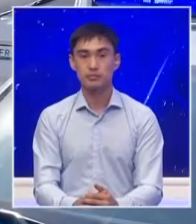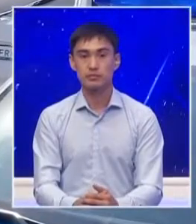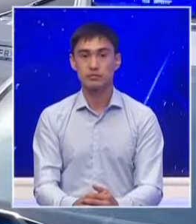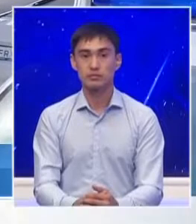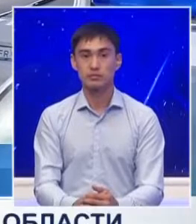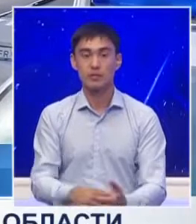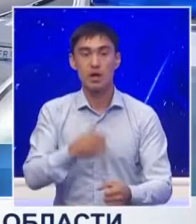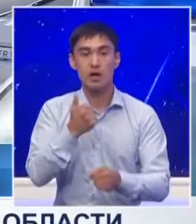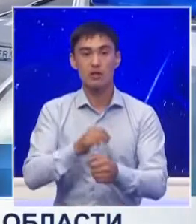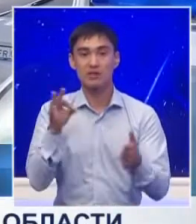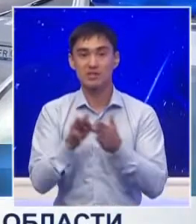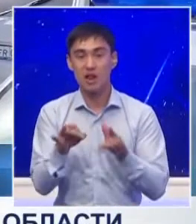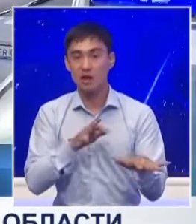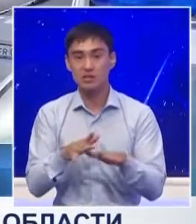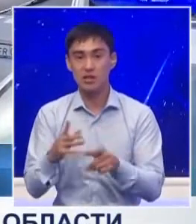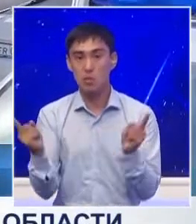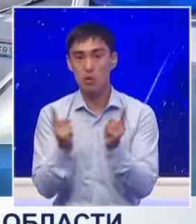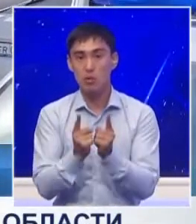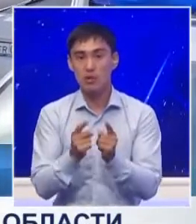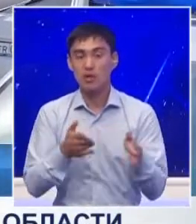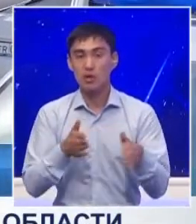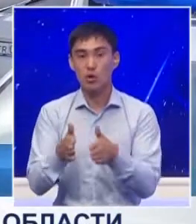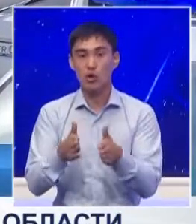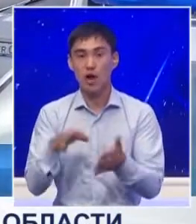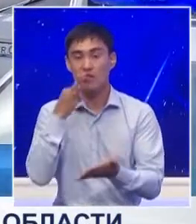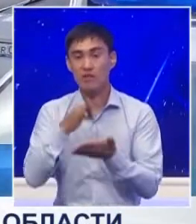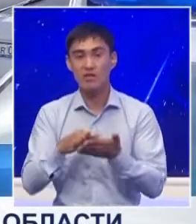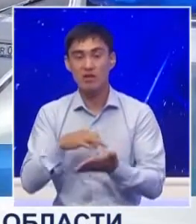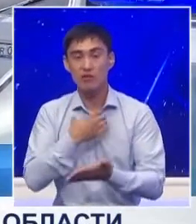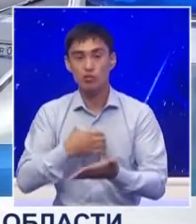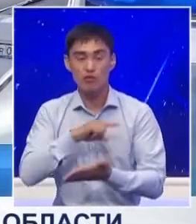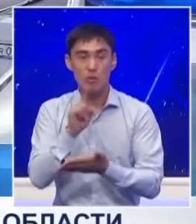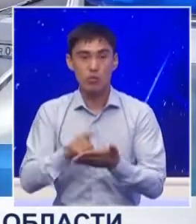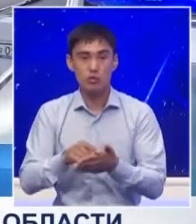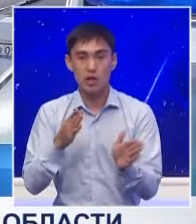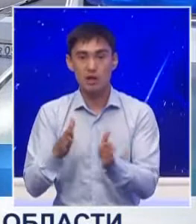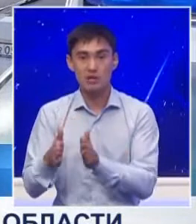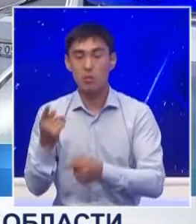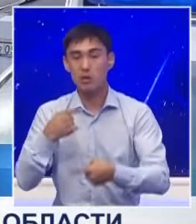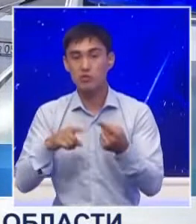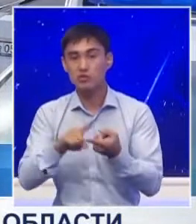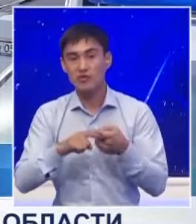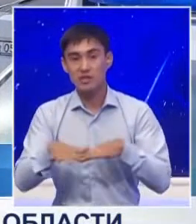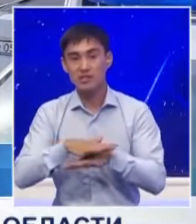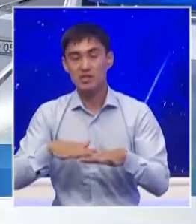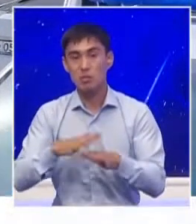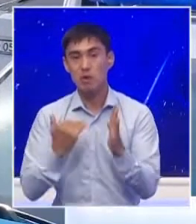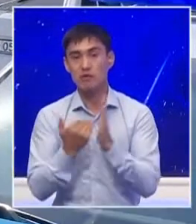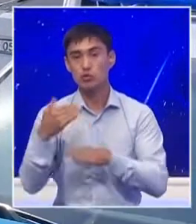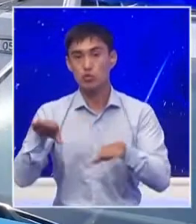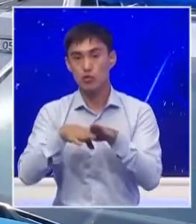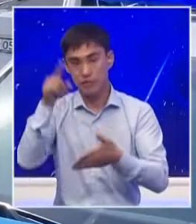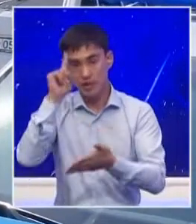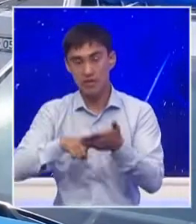главная цель акции приемная на дороге не только ответить на волнующие вопросы но и наладить обратную связь с населением повысить уровень